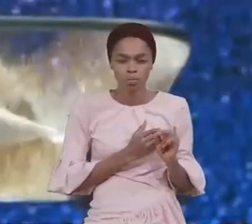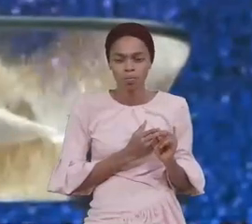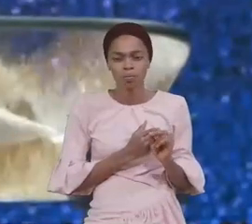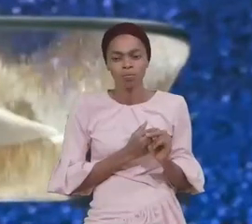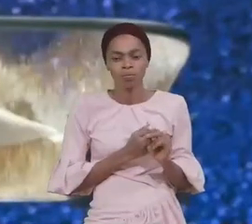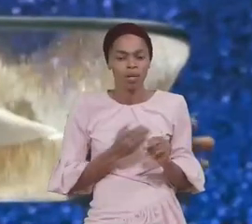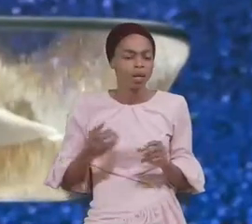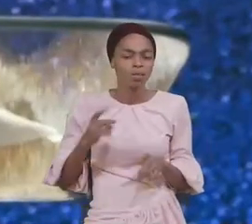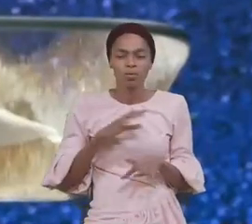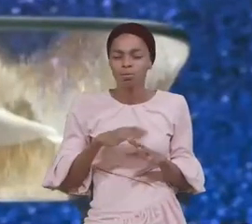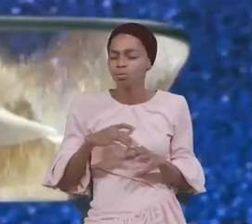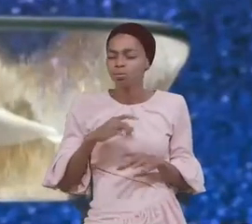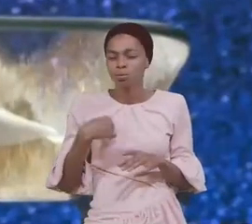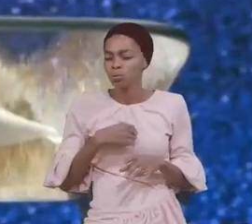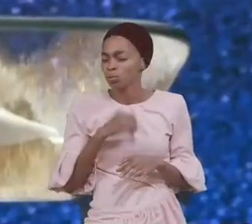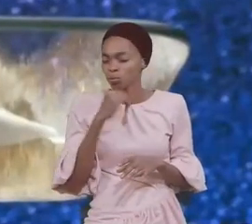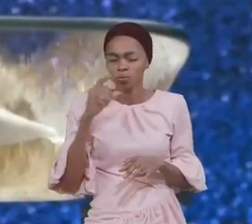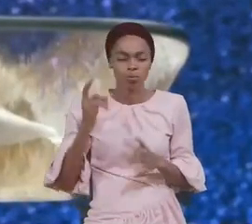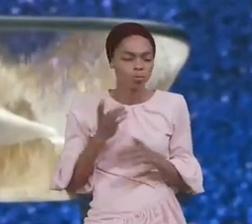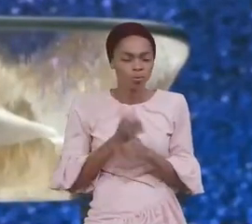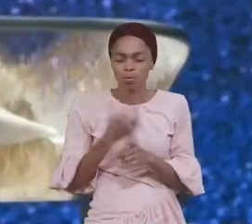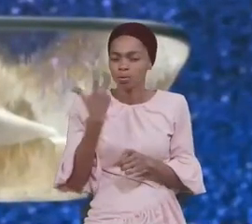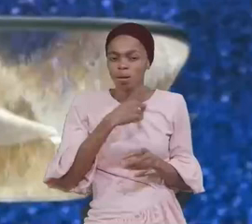Ce que j'ai fait au commencement des années écoulées.